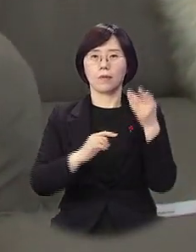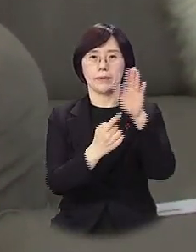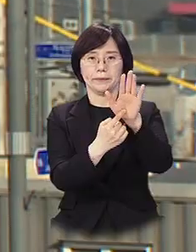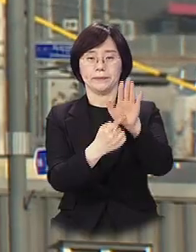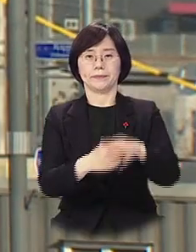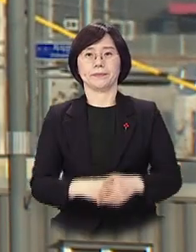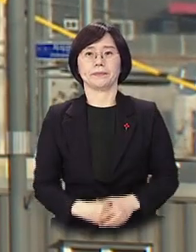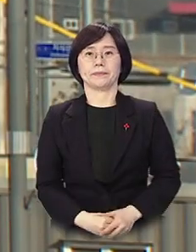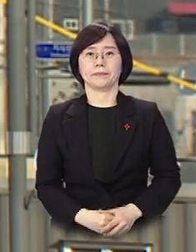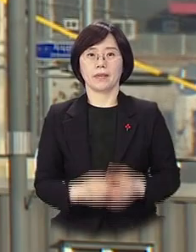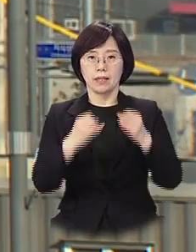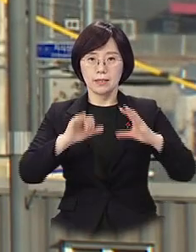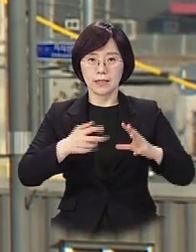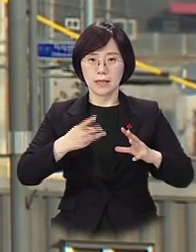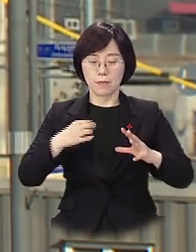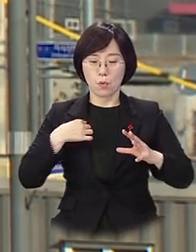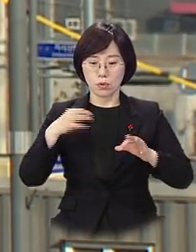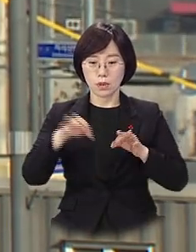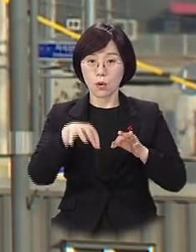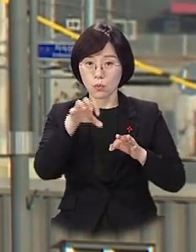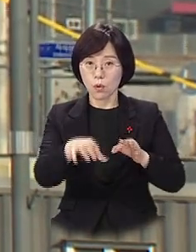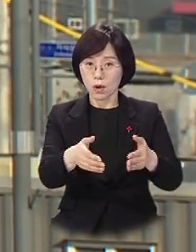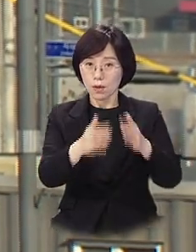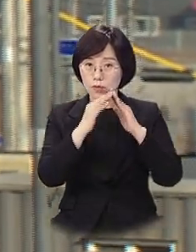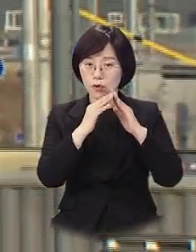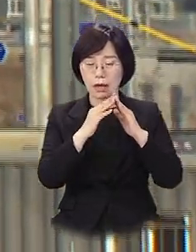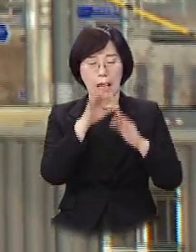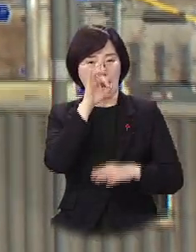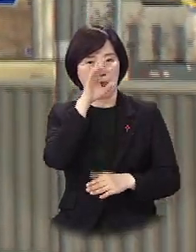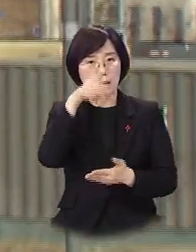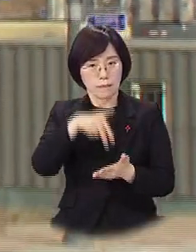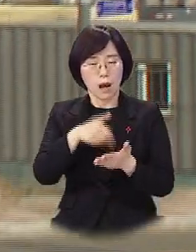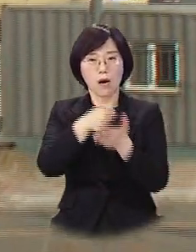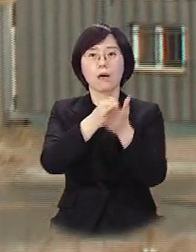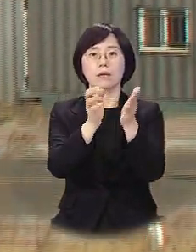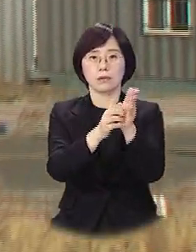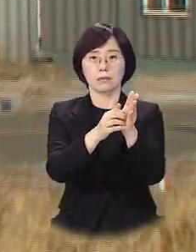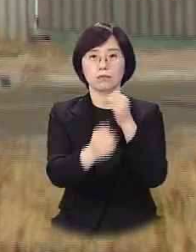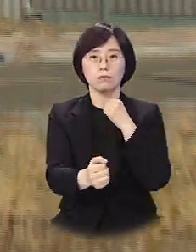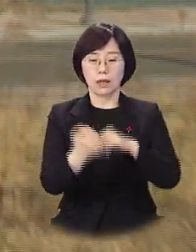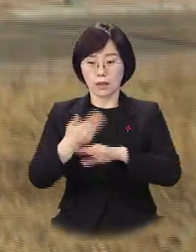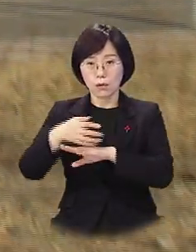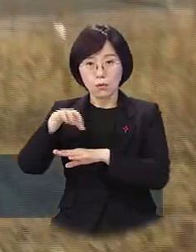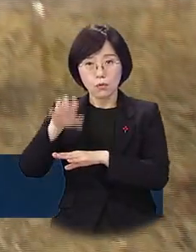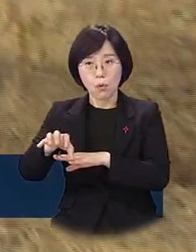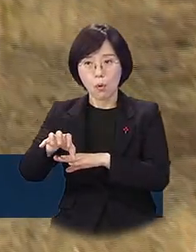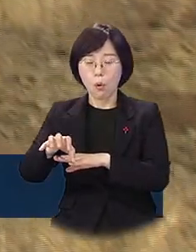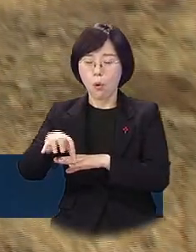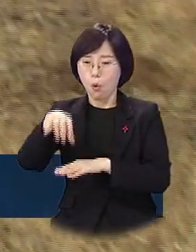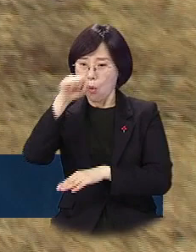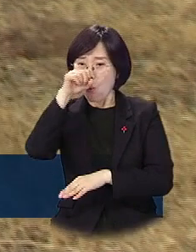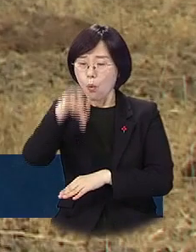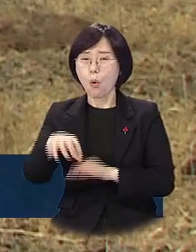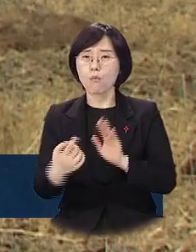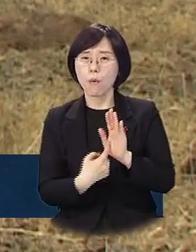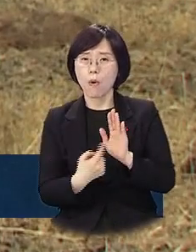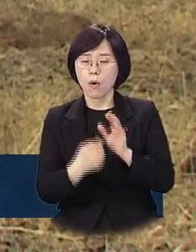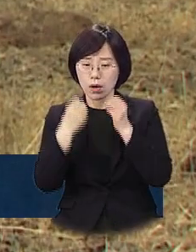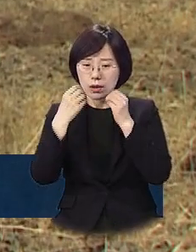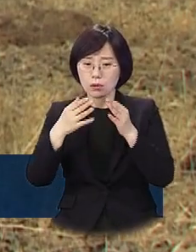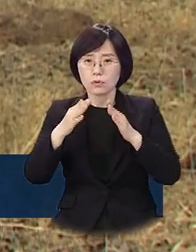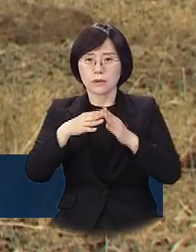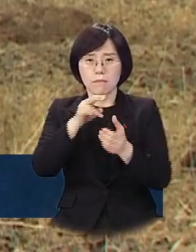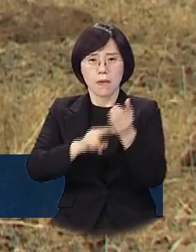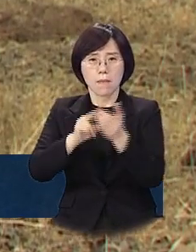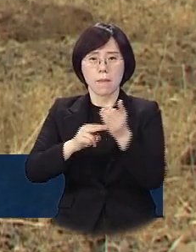밝혔습니다. 신세계 사이먼 아울렛 입주가 사실상 불가능한 것으로 결론이 났지만 다른 한쪽에선 입지 프리미엄을 내세운 신규 주택